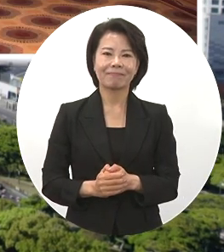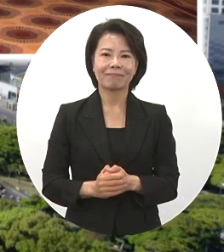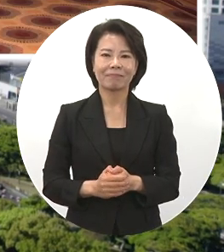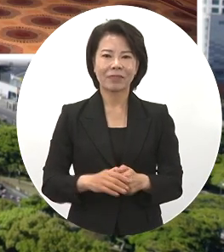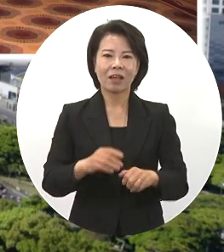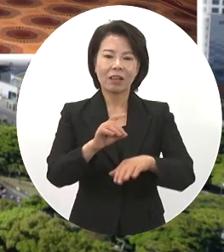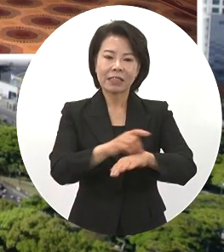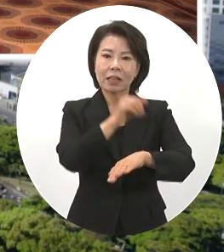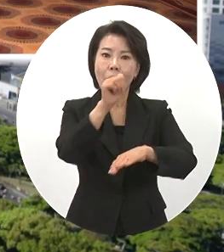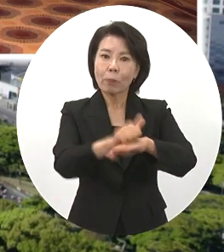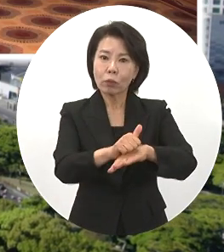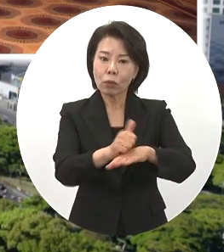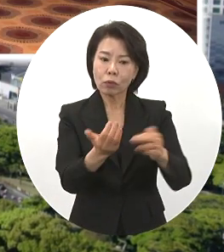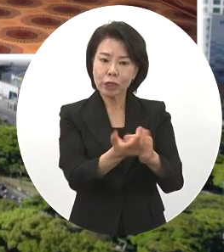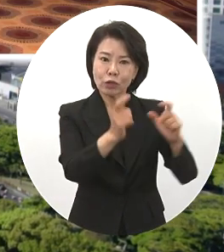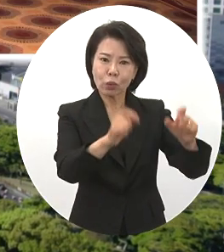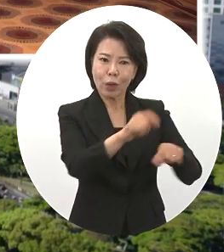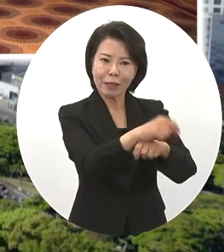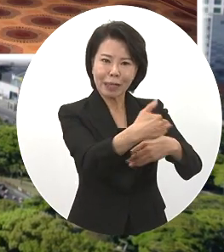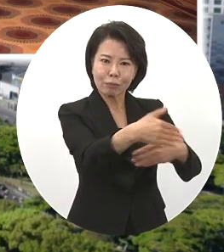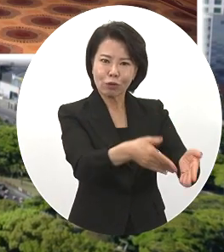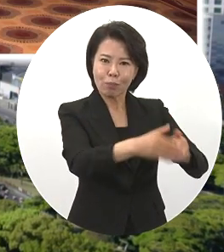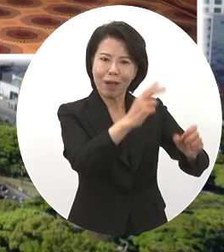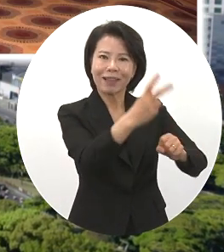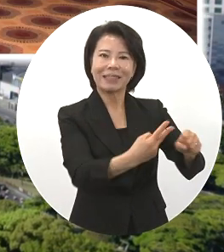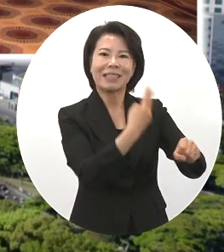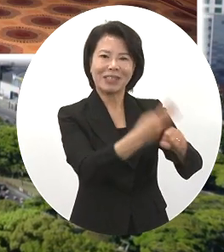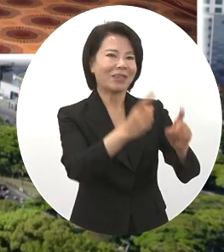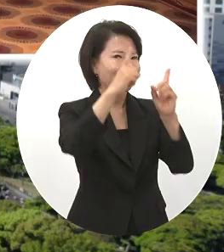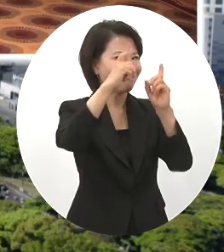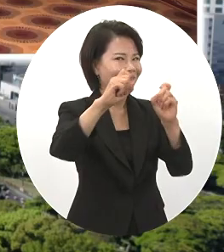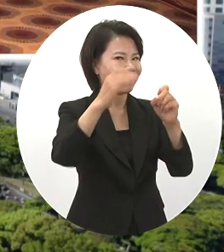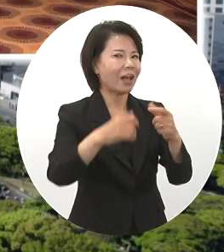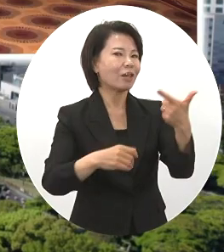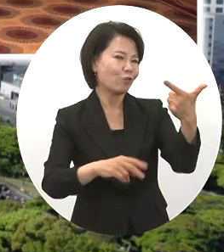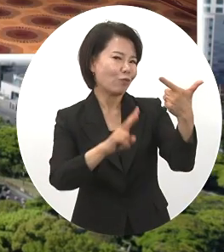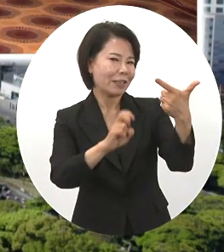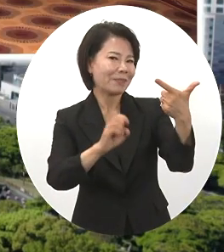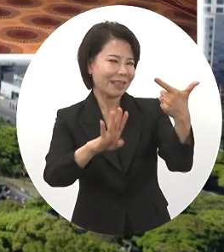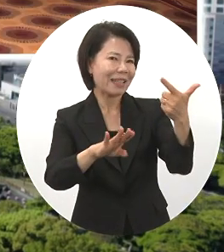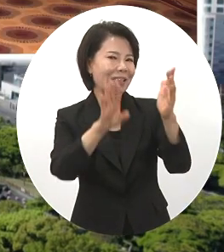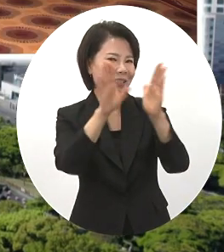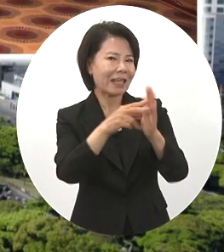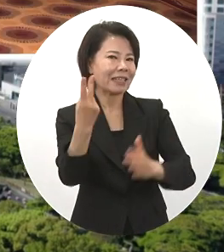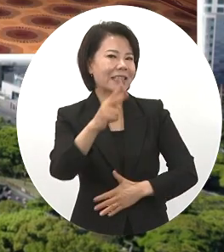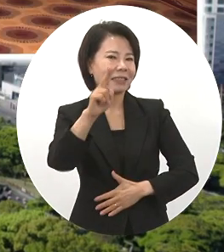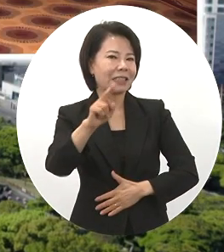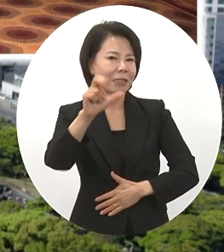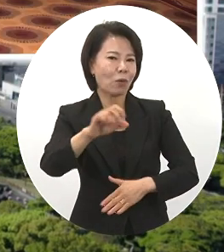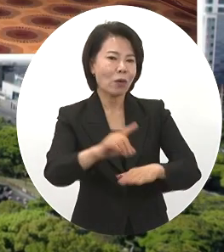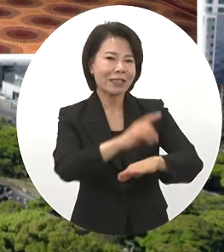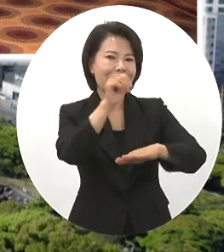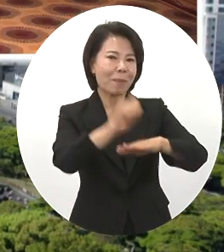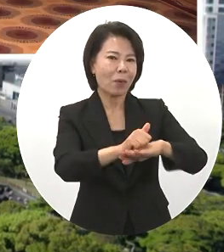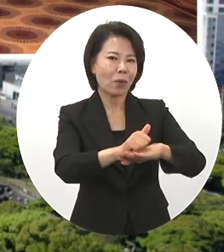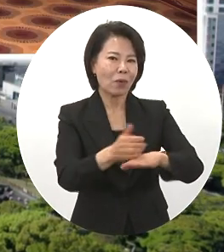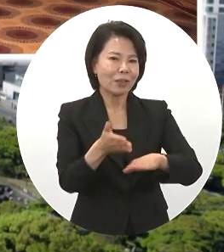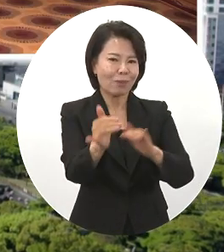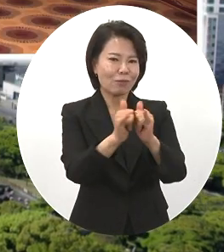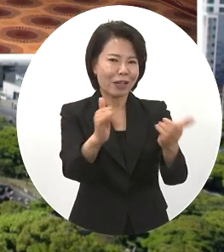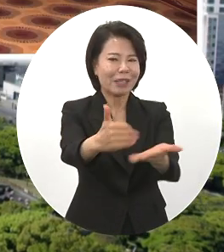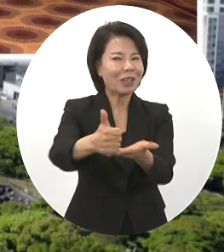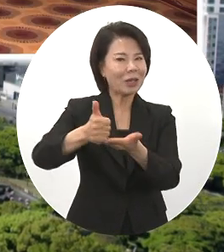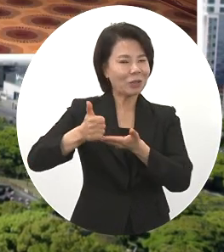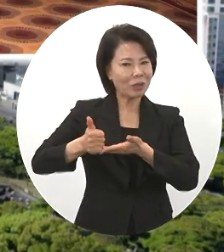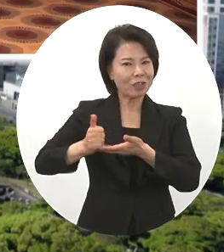제주도는 싱가포르 제주사무소 개소 2주년을 기념해 오는 6월 24일 2025 싱가포르 바이어